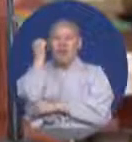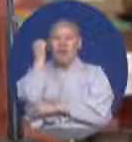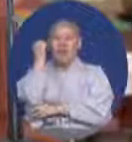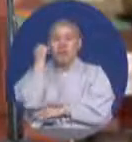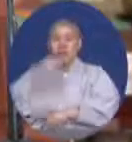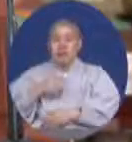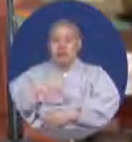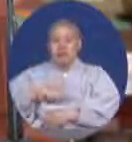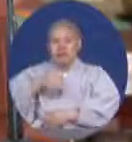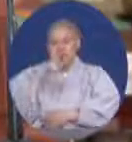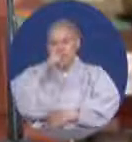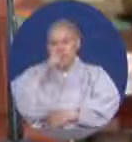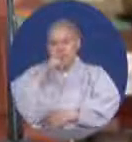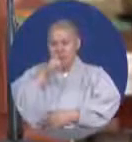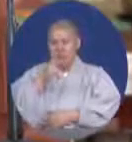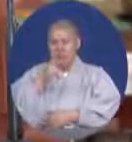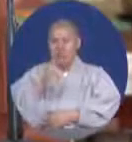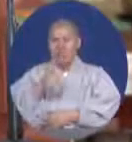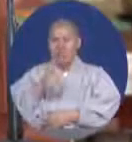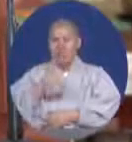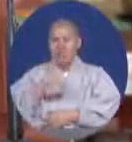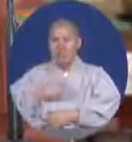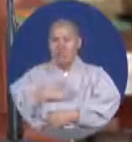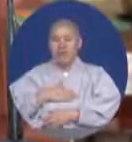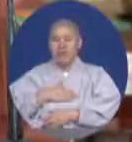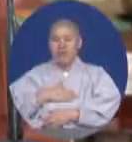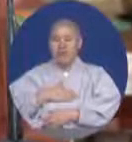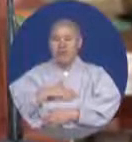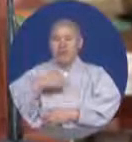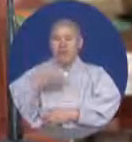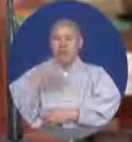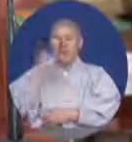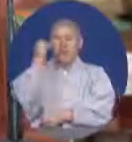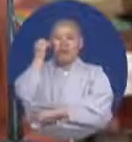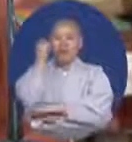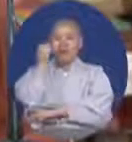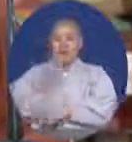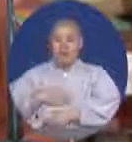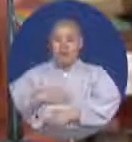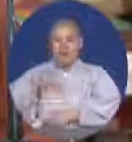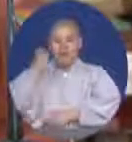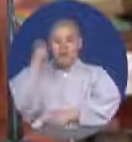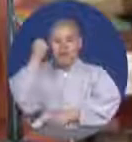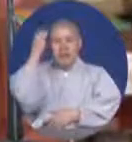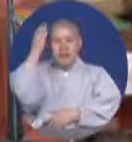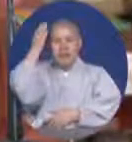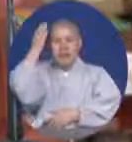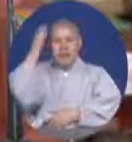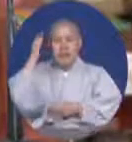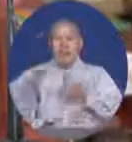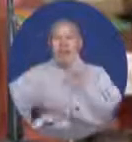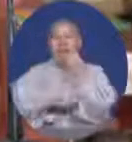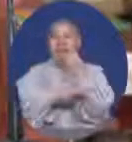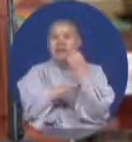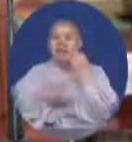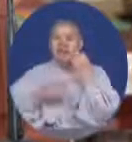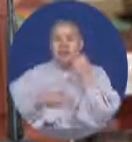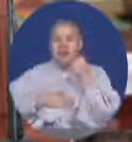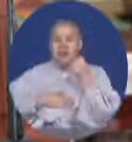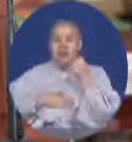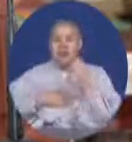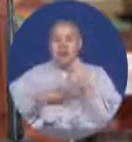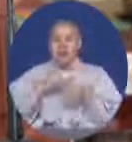있다 이 말이에요. 근데 그 본화를 잊어버리고 그림자의 나에 지금 빠져서 살아가고